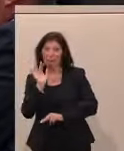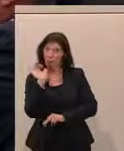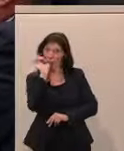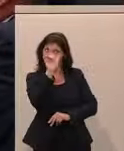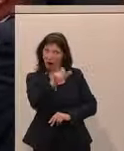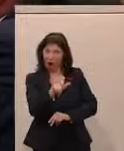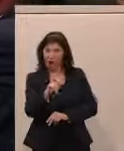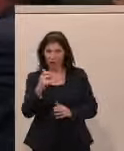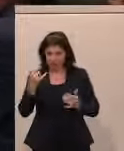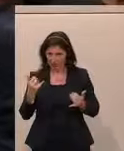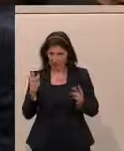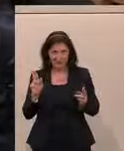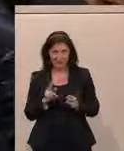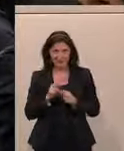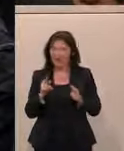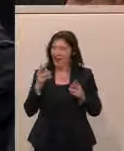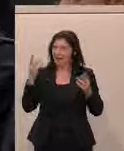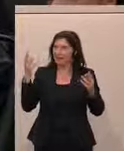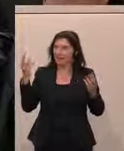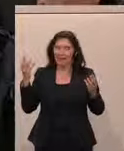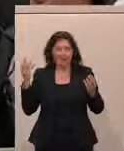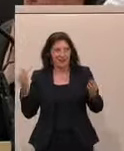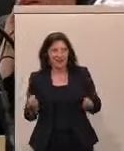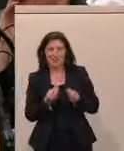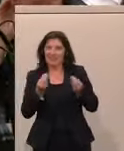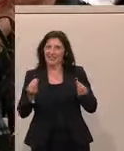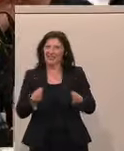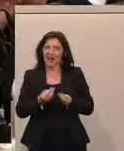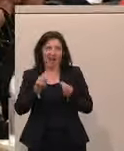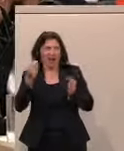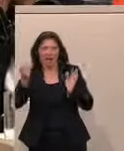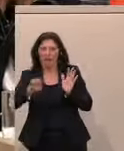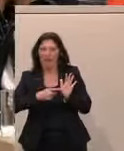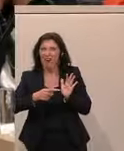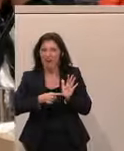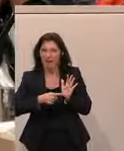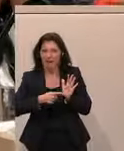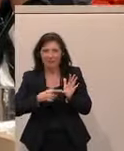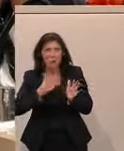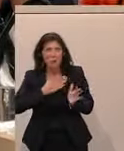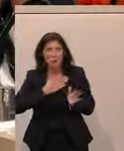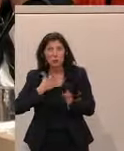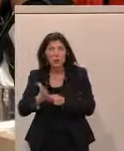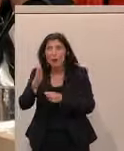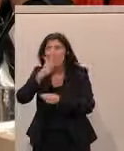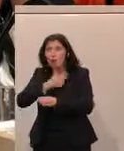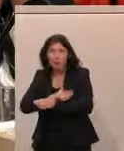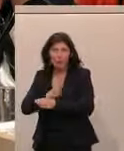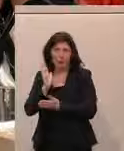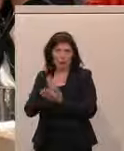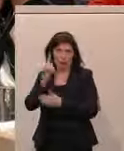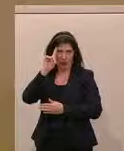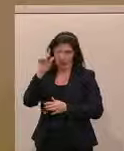nicht geltend machen, was er immer schon über die FPÖ wusste oder zumindest gewusst haben